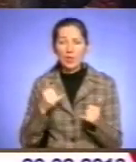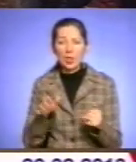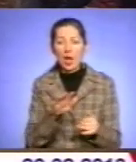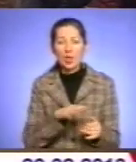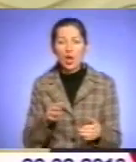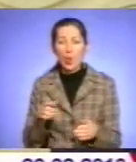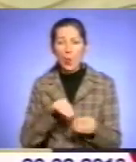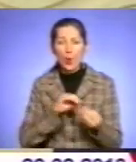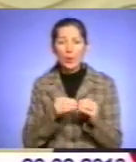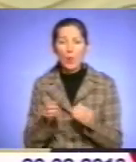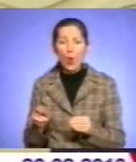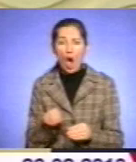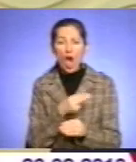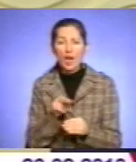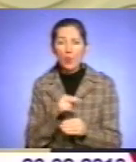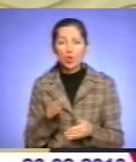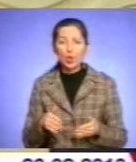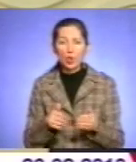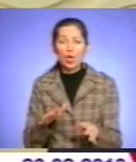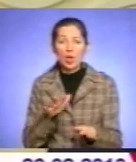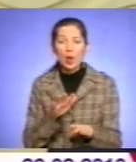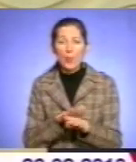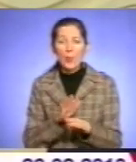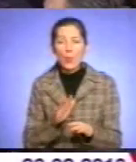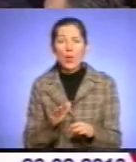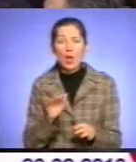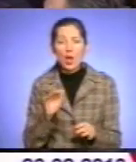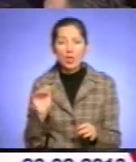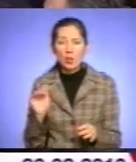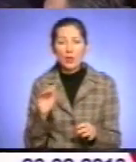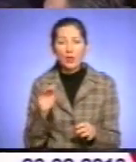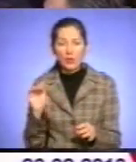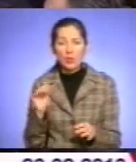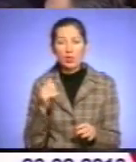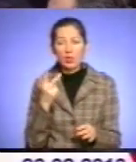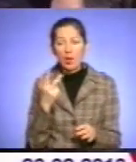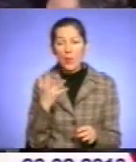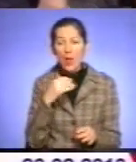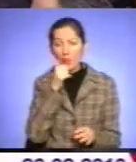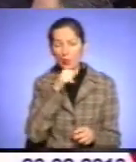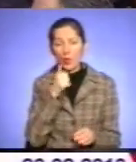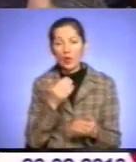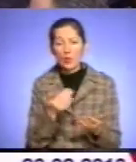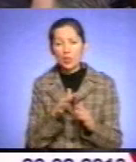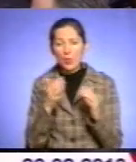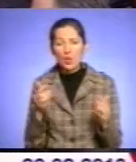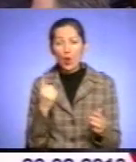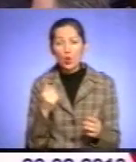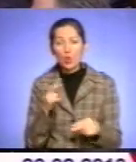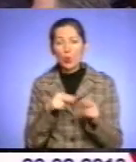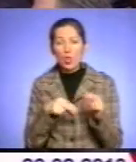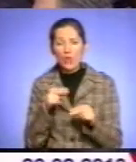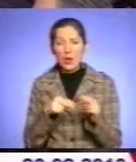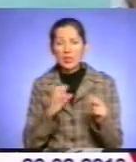ремонту доріг. Банк буде кредитувати на 3-5 років, а може і більше, одну із будівельних,